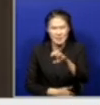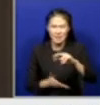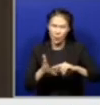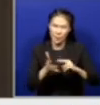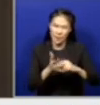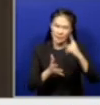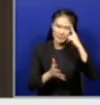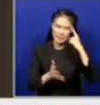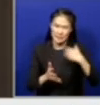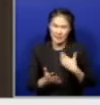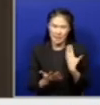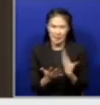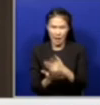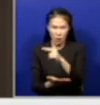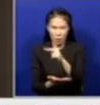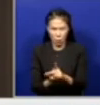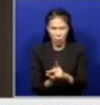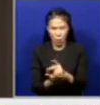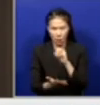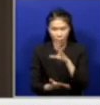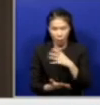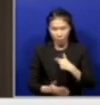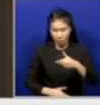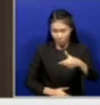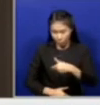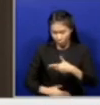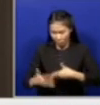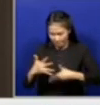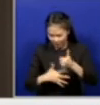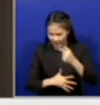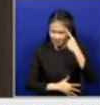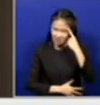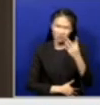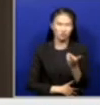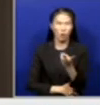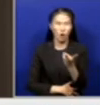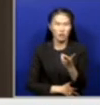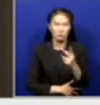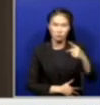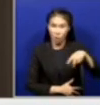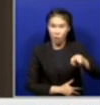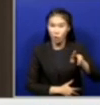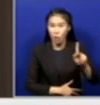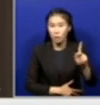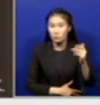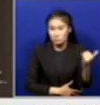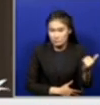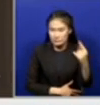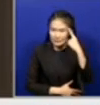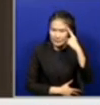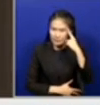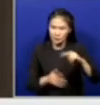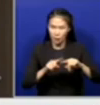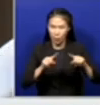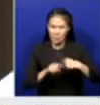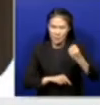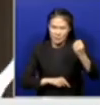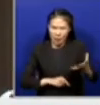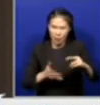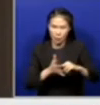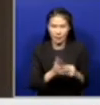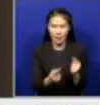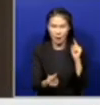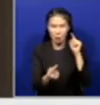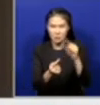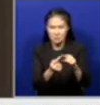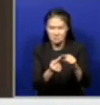ได้รับอนุมัติจากเงินกู้ของพรก.นี้แต่ยังมี SME จำนวนมากที่ไม่สามารถจะเข้าถึงเงินกู้